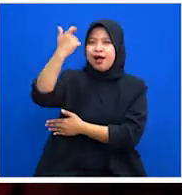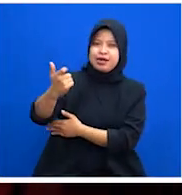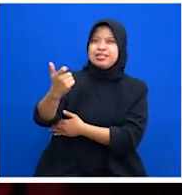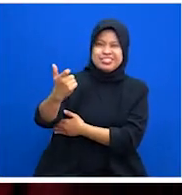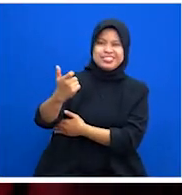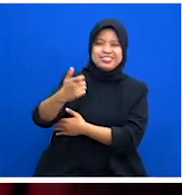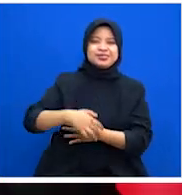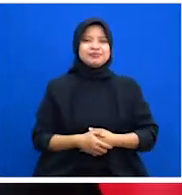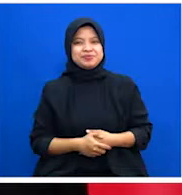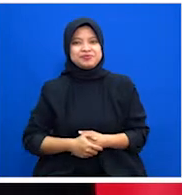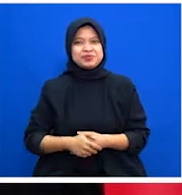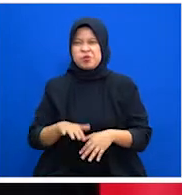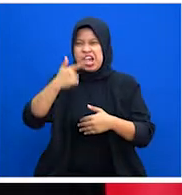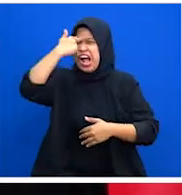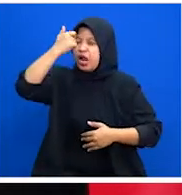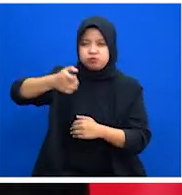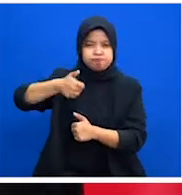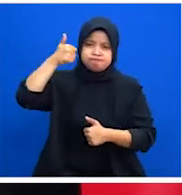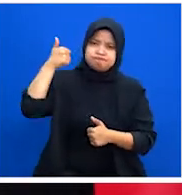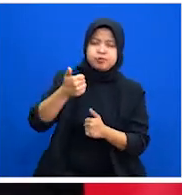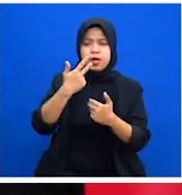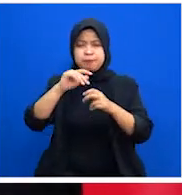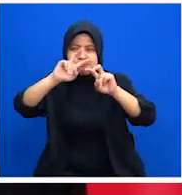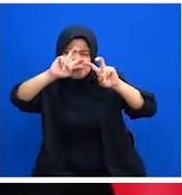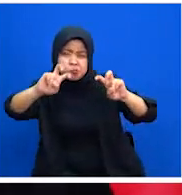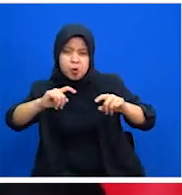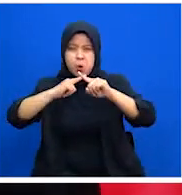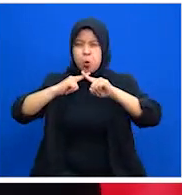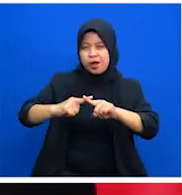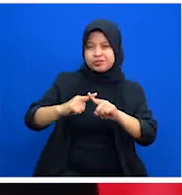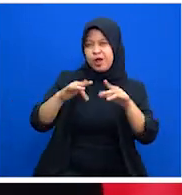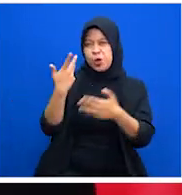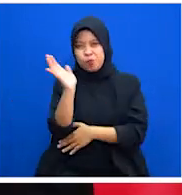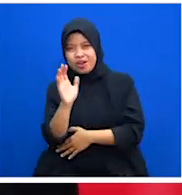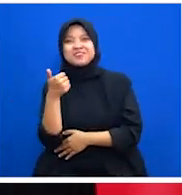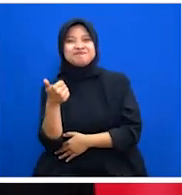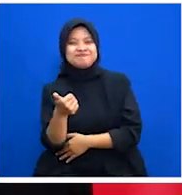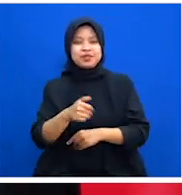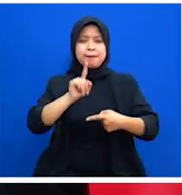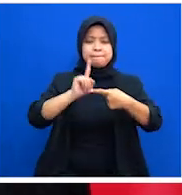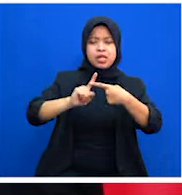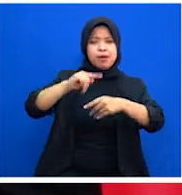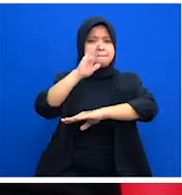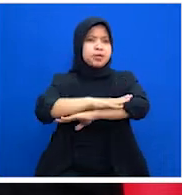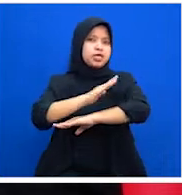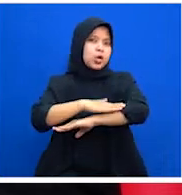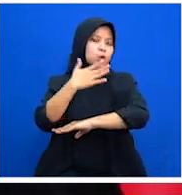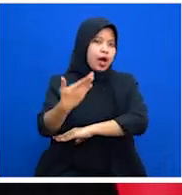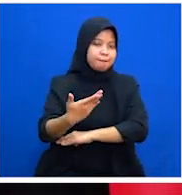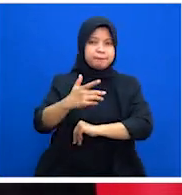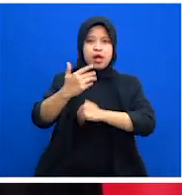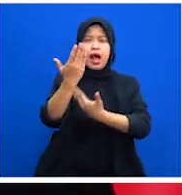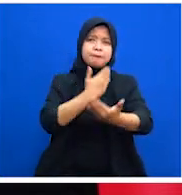ahli dibidangnya Pokoknya dia paling jago dalam mendeteksi hooksound berita yang pertama nih soal